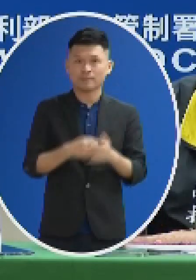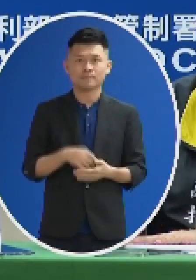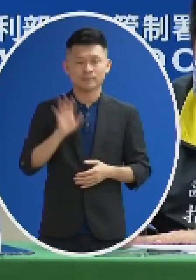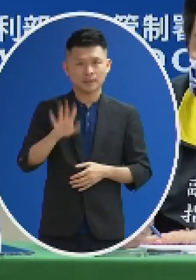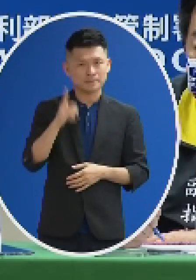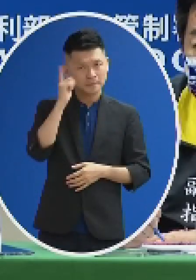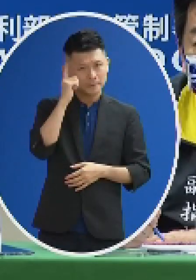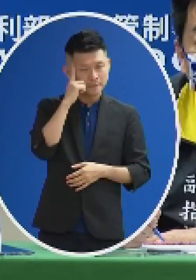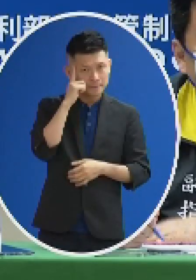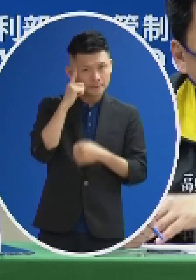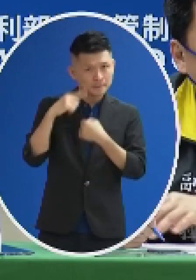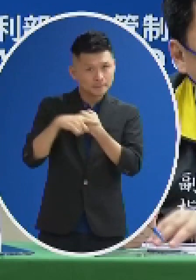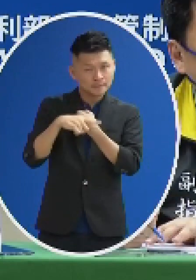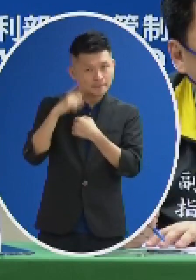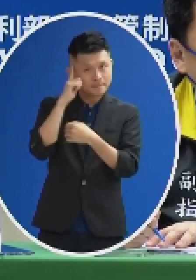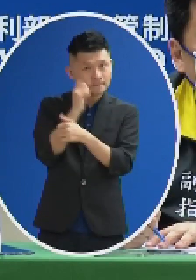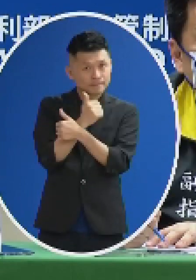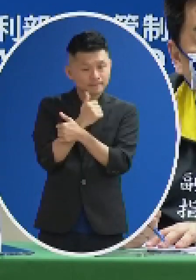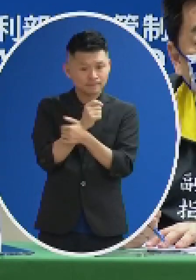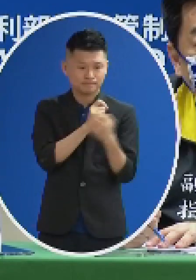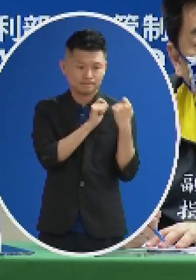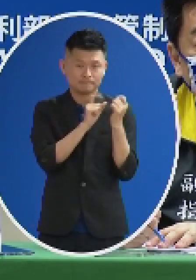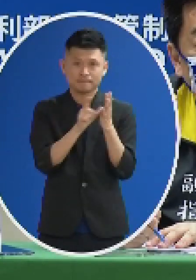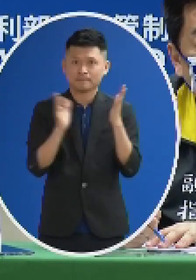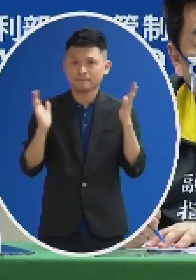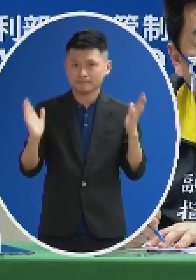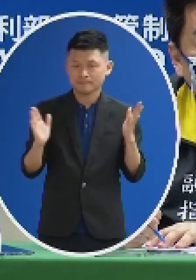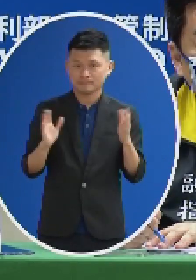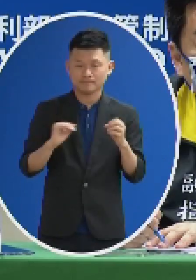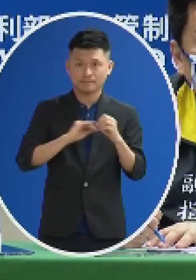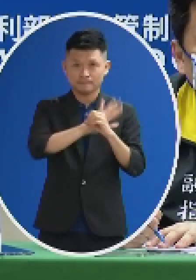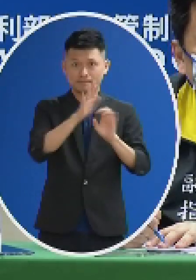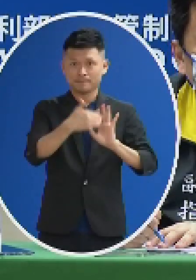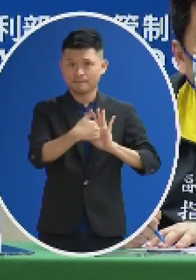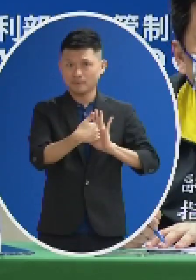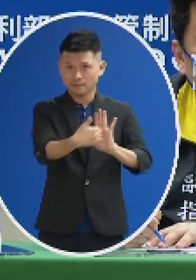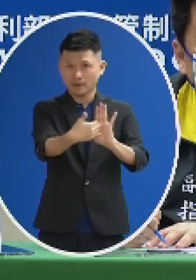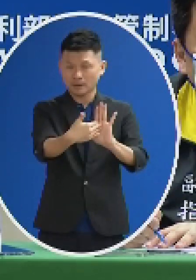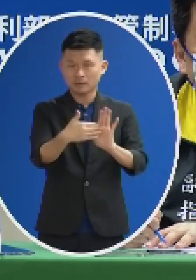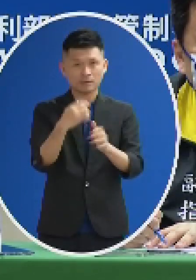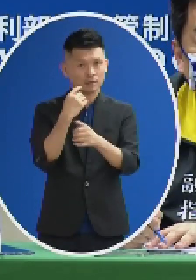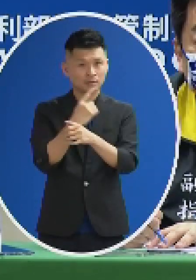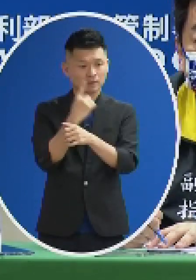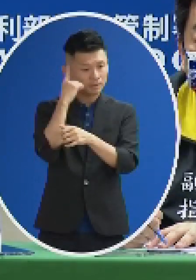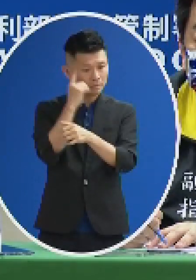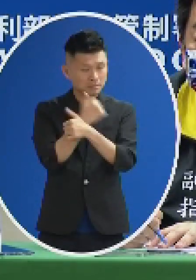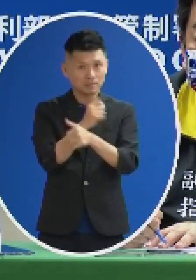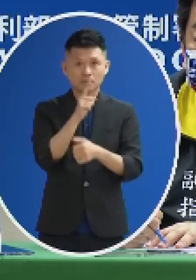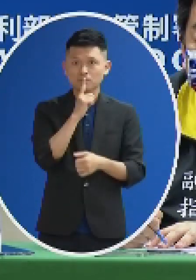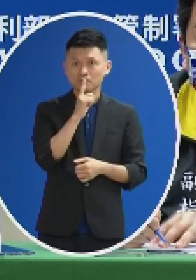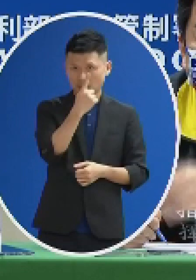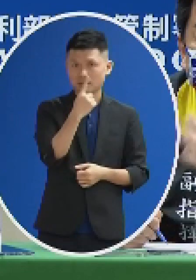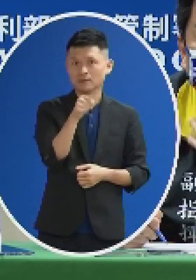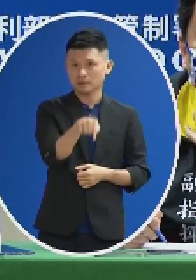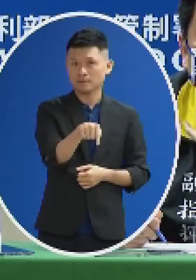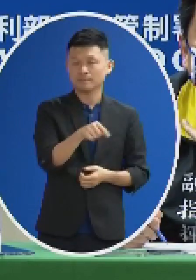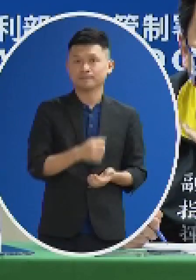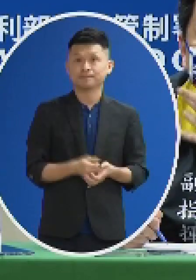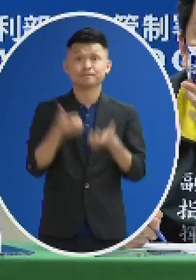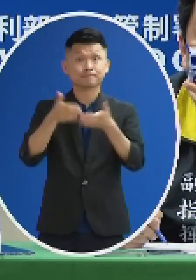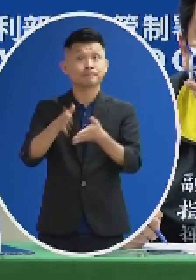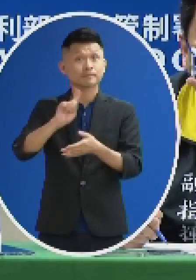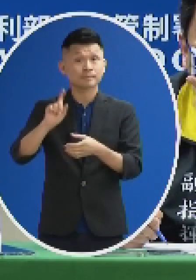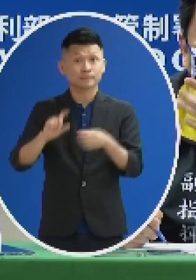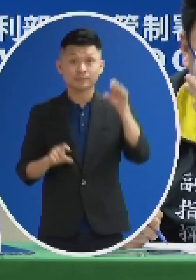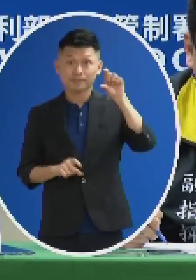的考虑，哈，在这段时间，哈，是防疫，哈，是我们唯一的考量。那重要的是哈，这个疫苗